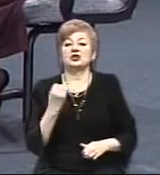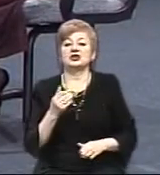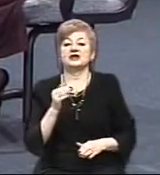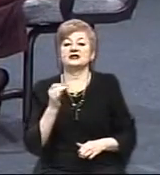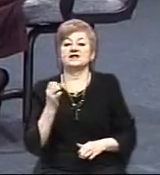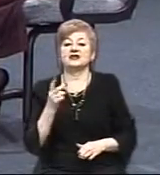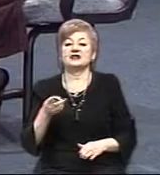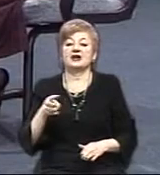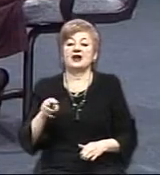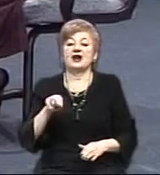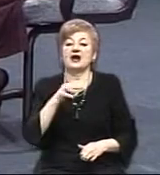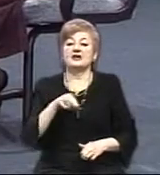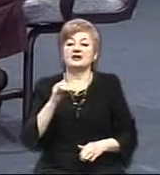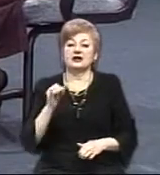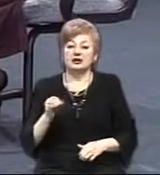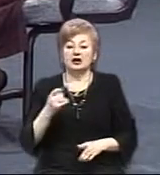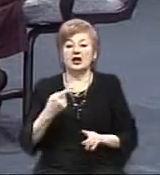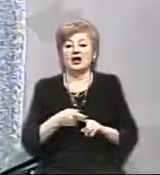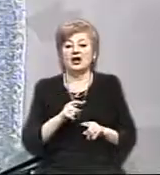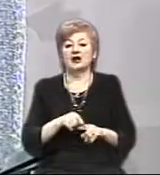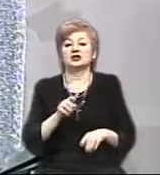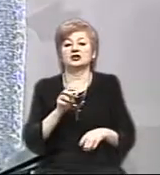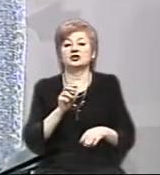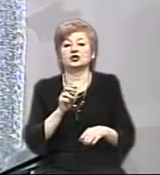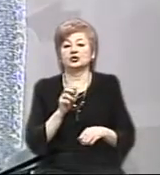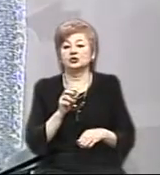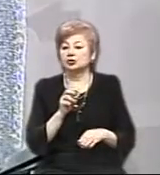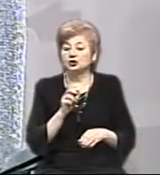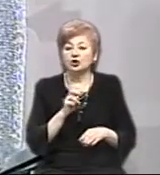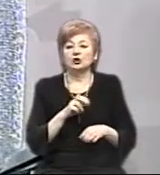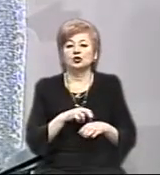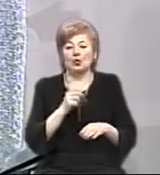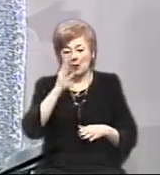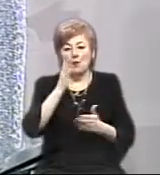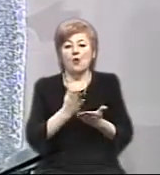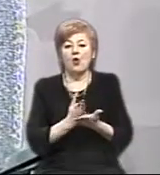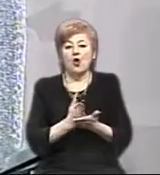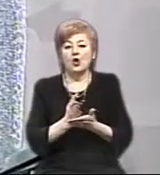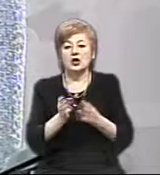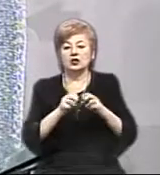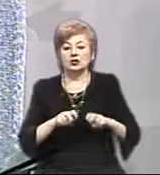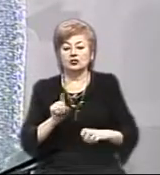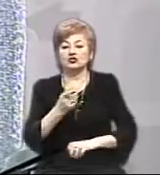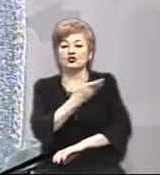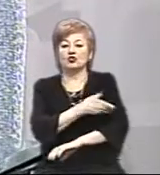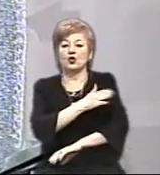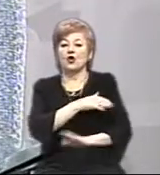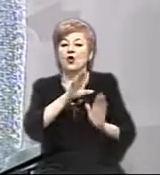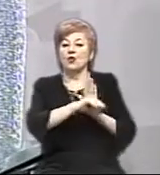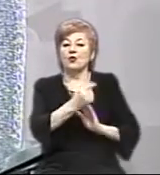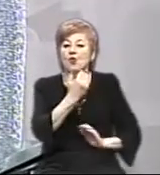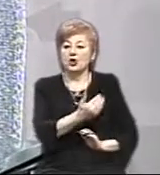уроджений з Запоріжжя молодий науковець, доктор, PhD з політології, який у Польщі